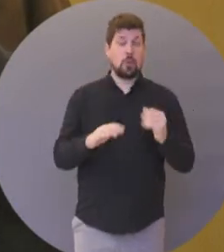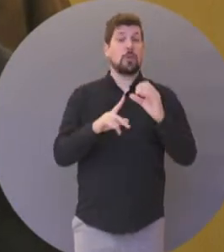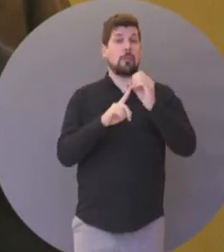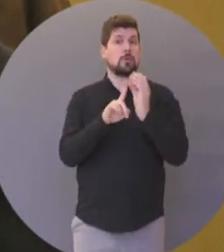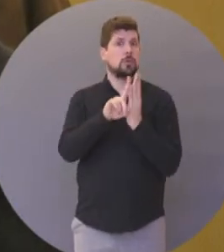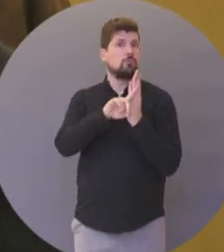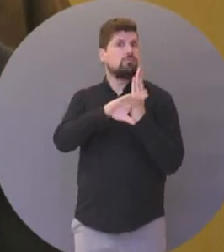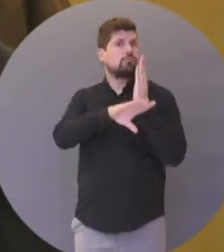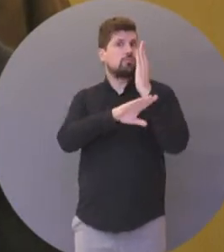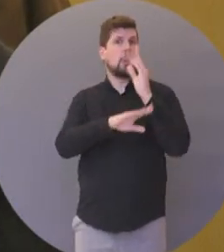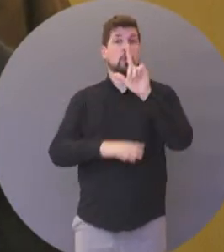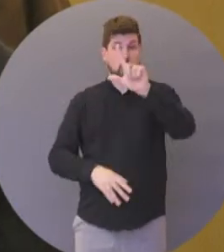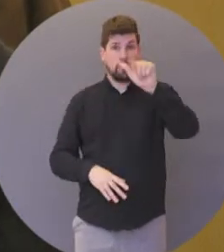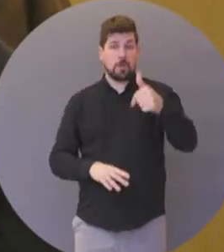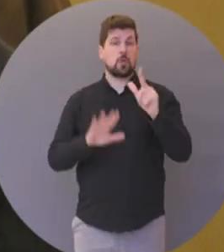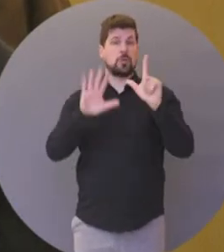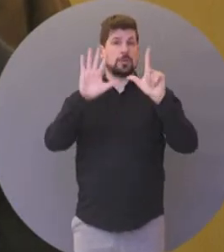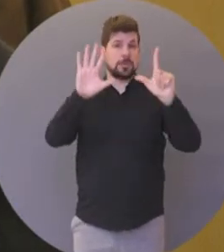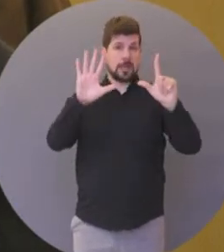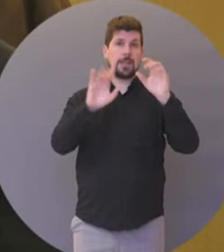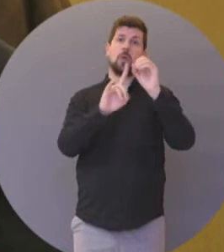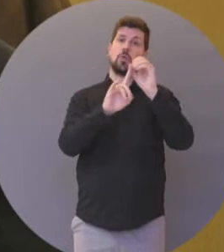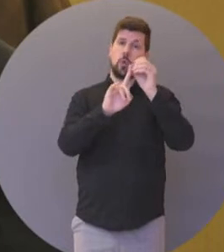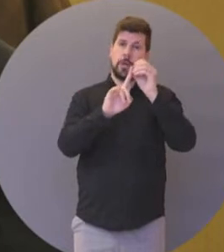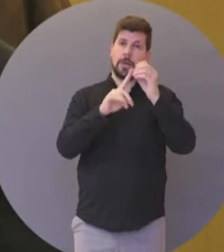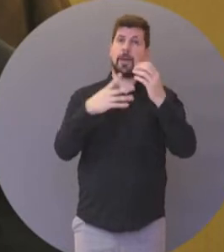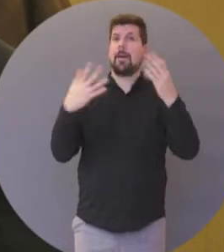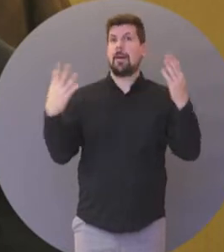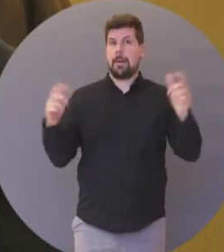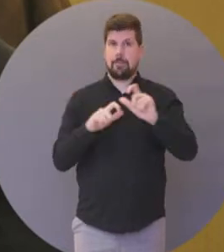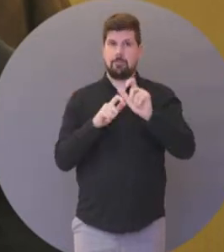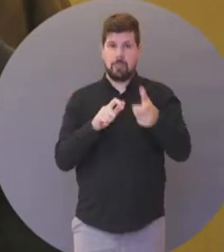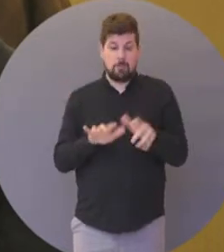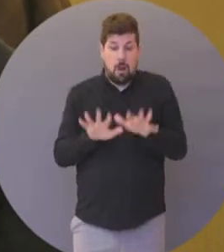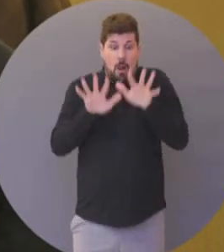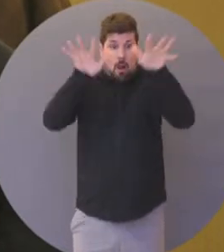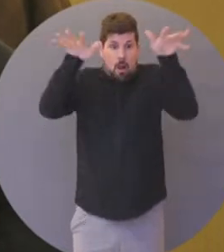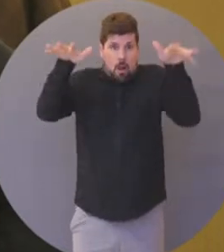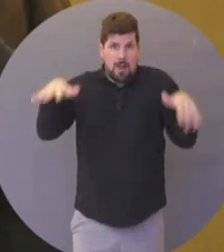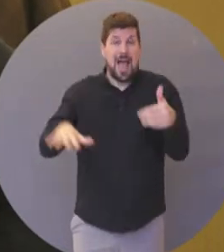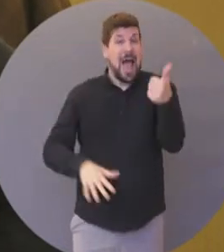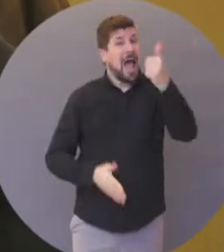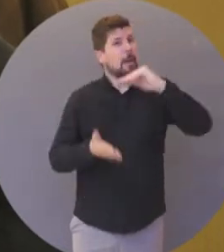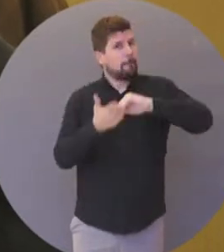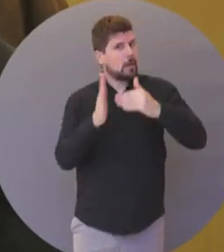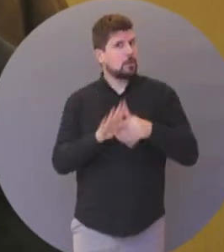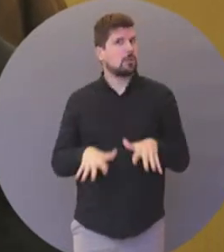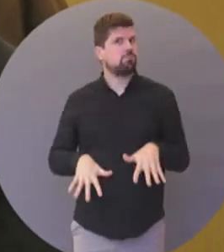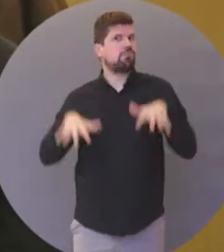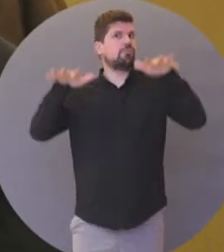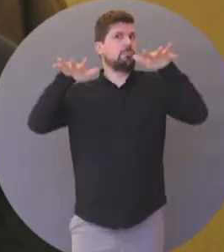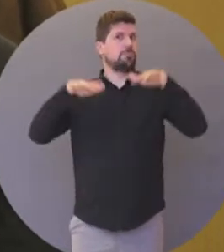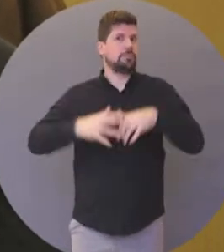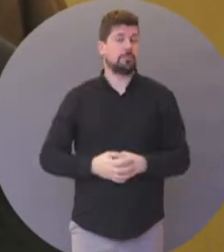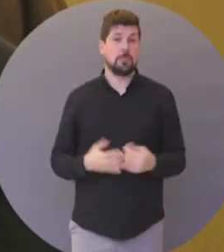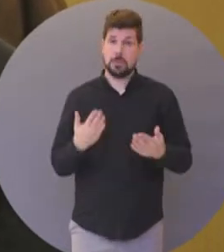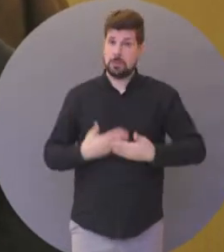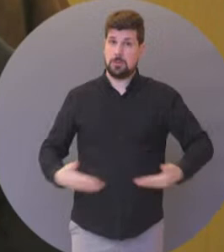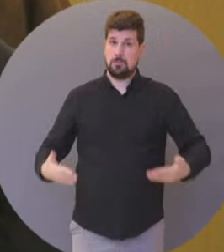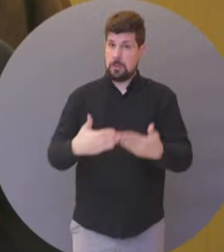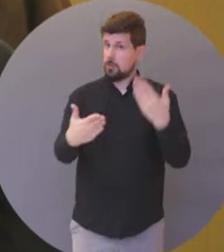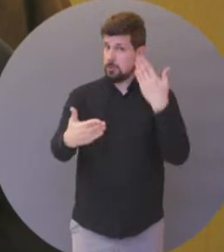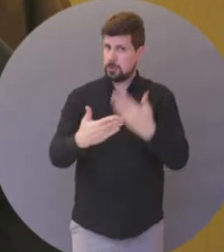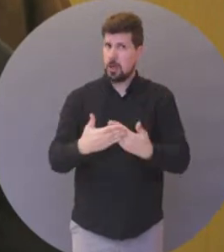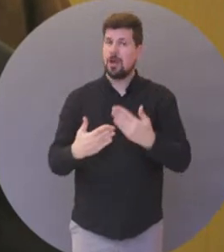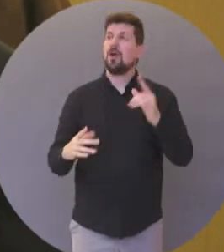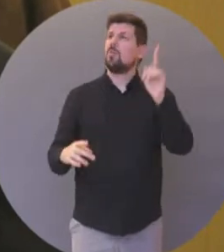de plus de 2,7 degrés ce qui engendrait une montée des eaux de plus de 1 m dans ces conditions comment peut-on encore envisager de